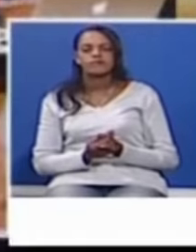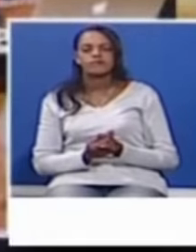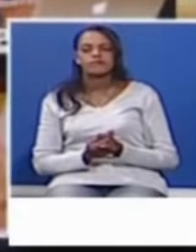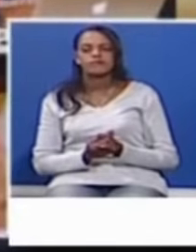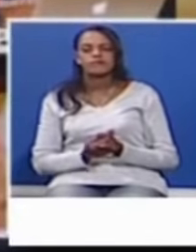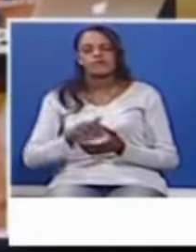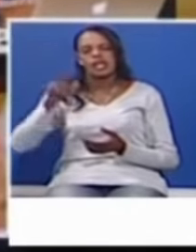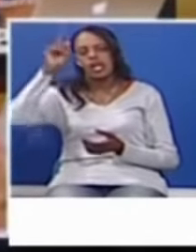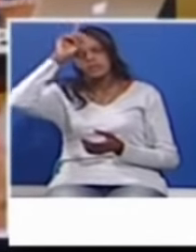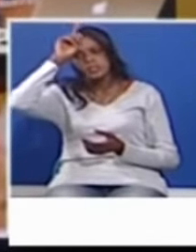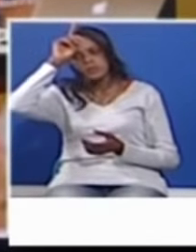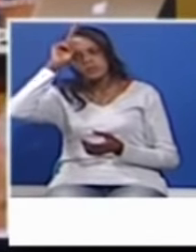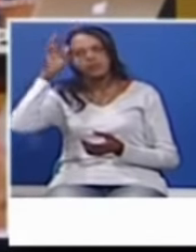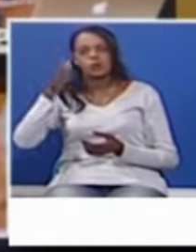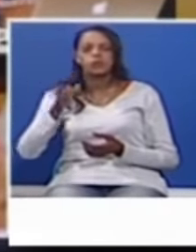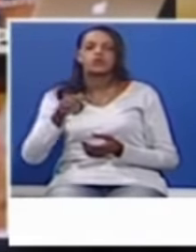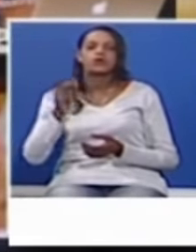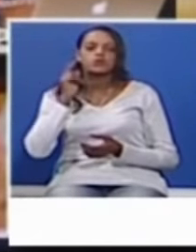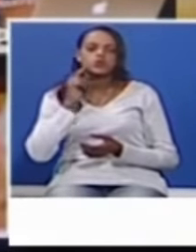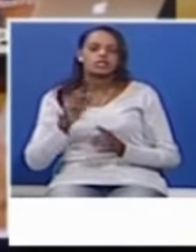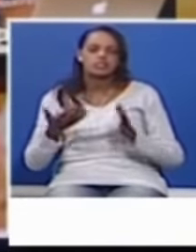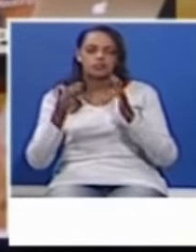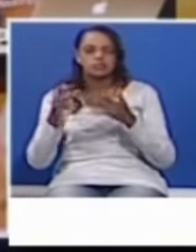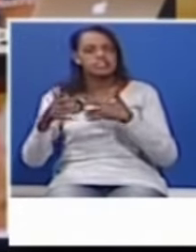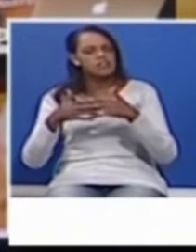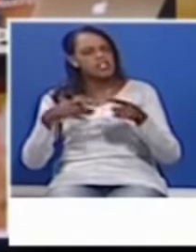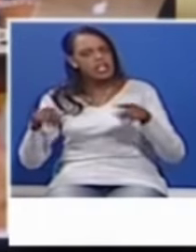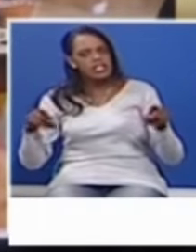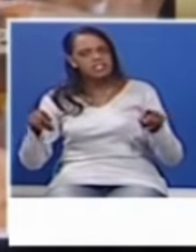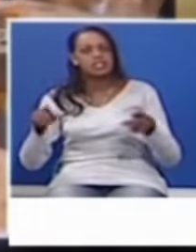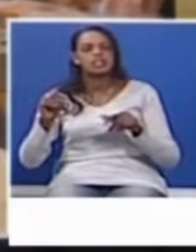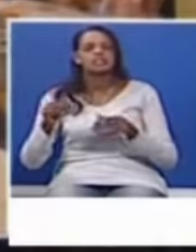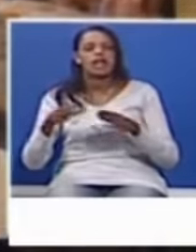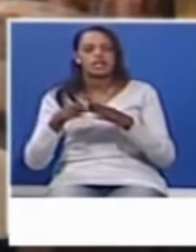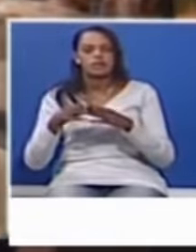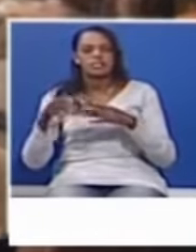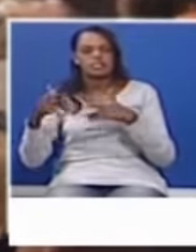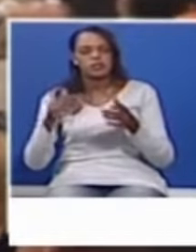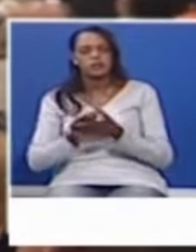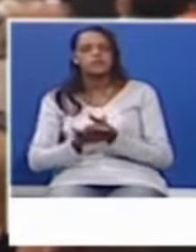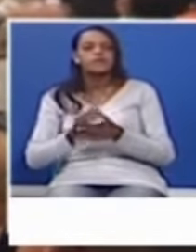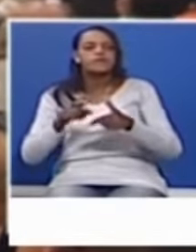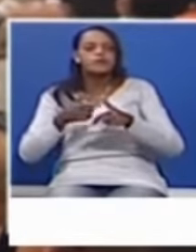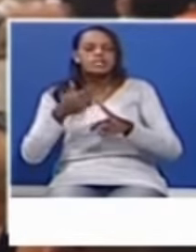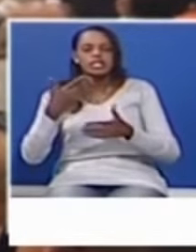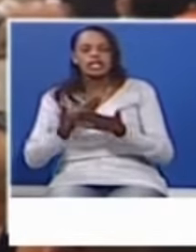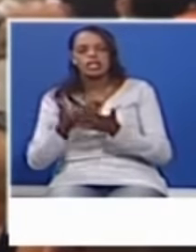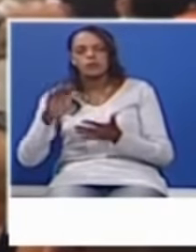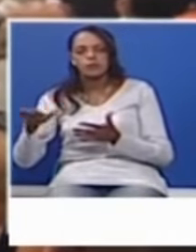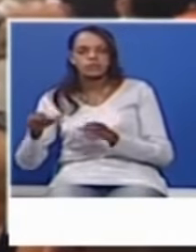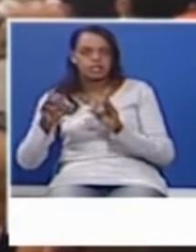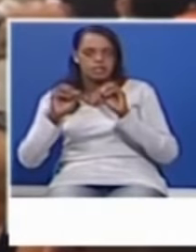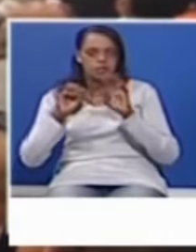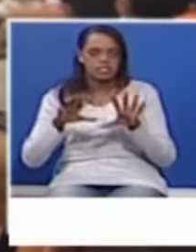ኣብ ጀርመንን ደቡብ ሱዳንን ዝነብሩ ዜጋታት ዝተፈላለዩ ንጥፈታት ህዝባዊ ዲፕሎማሲ ኣካይዶም ብመሰረት ከካበቱ ዝበፅሐና